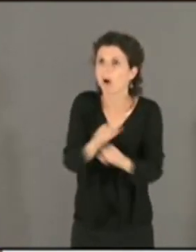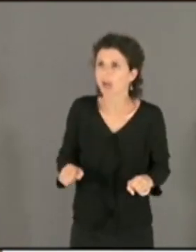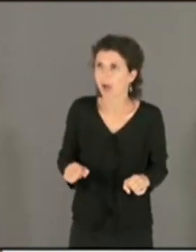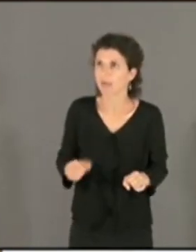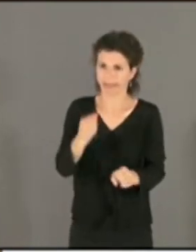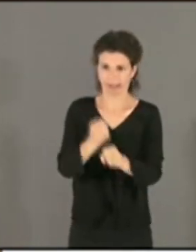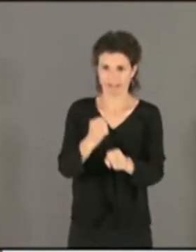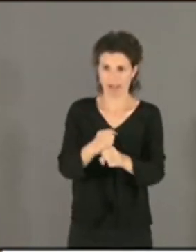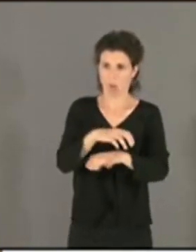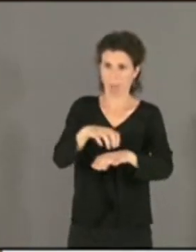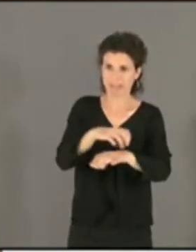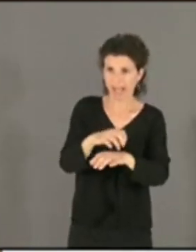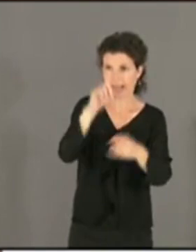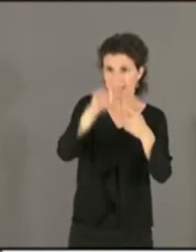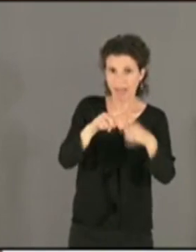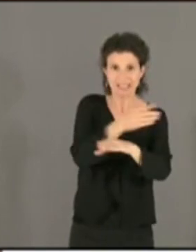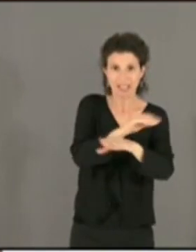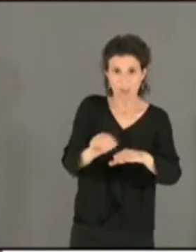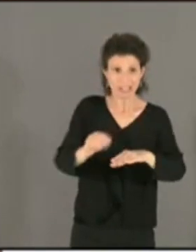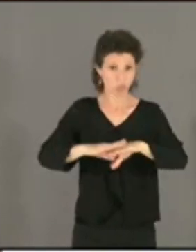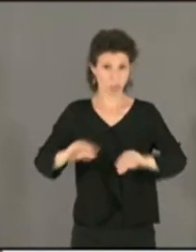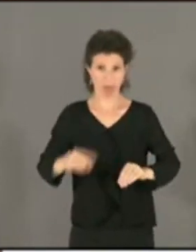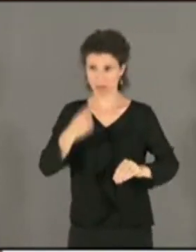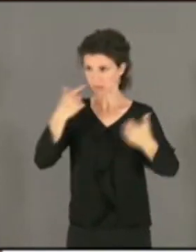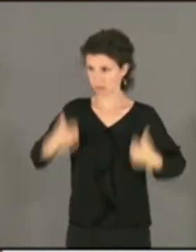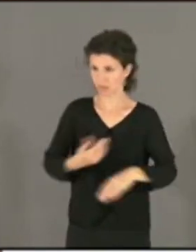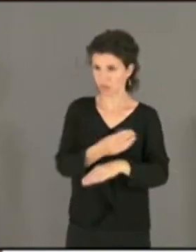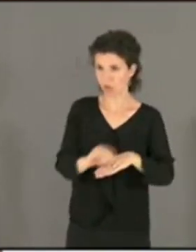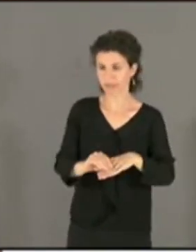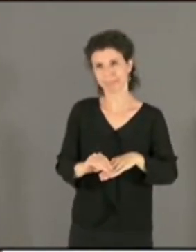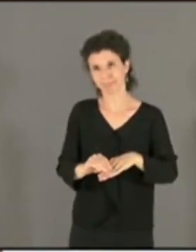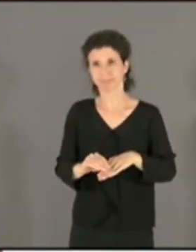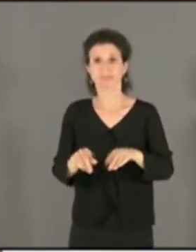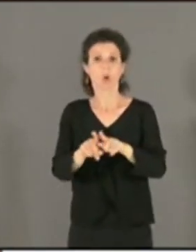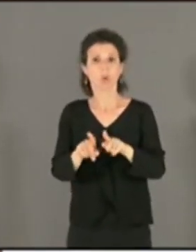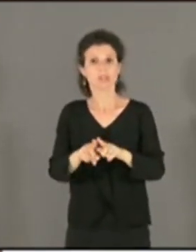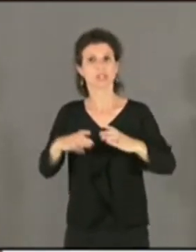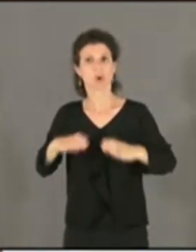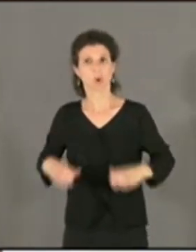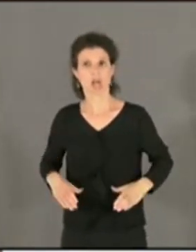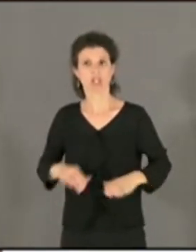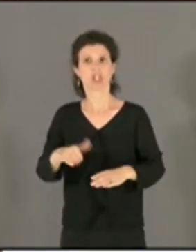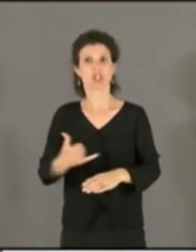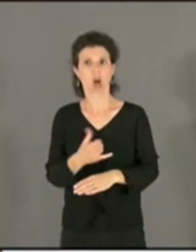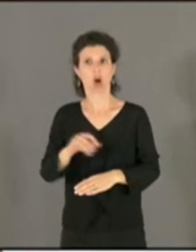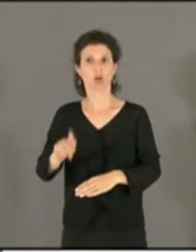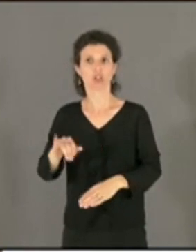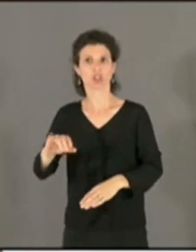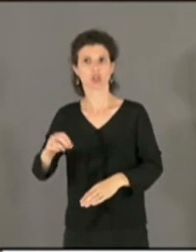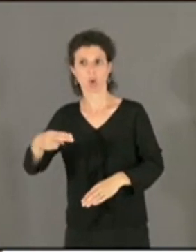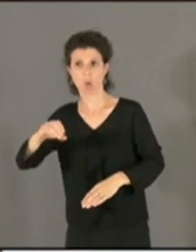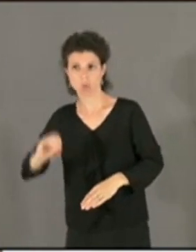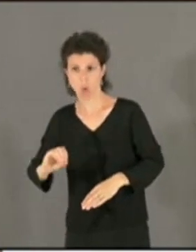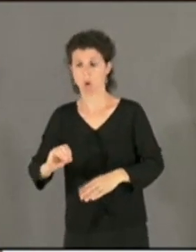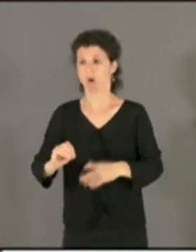danger sur ce site. Considérant que l'ancien collège Jean Giono, dans le 13e arrondissement, allée des Chardonnerets, propriété de la